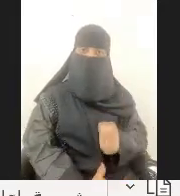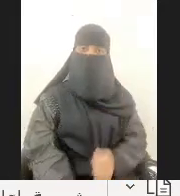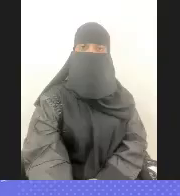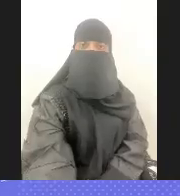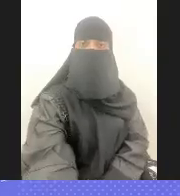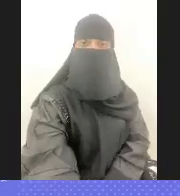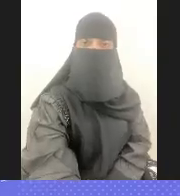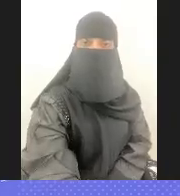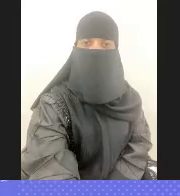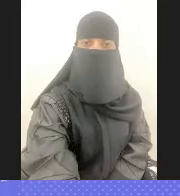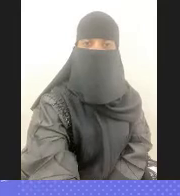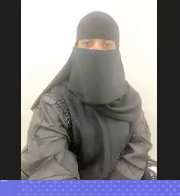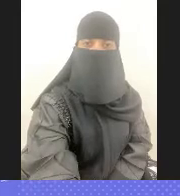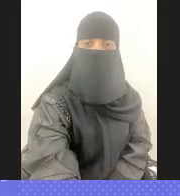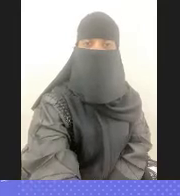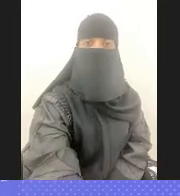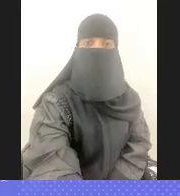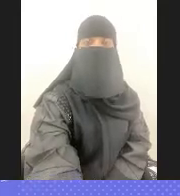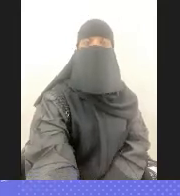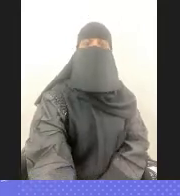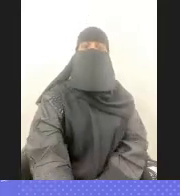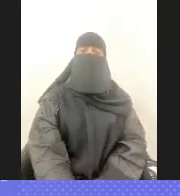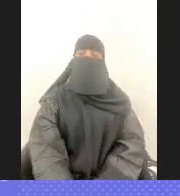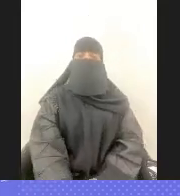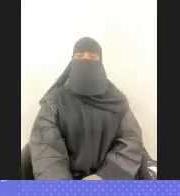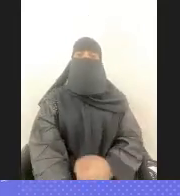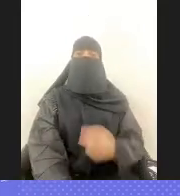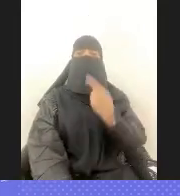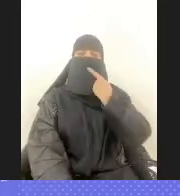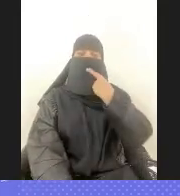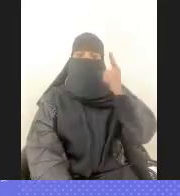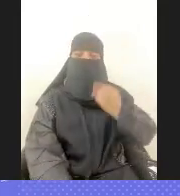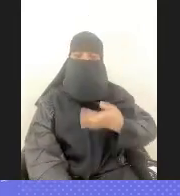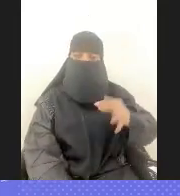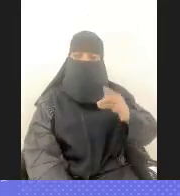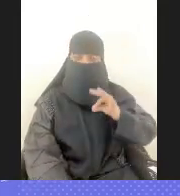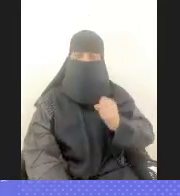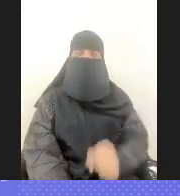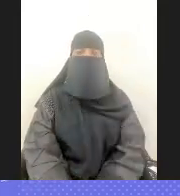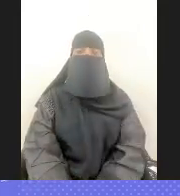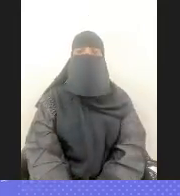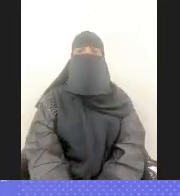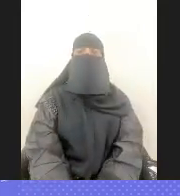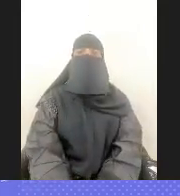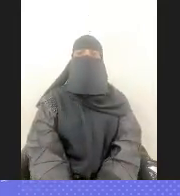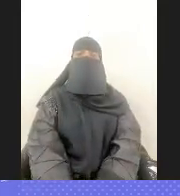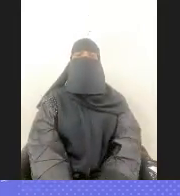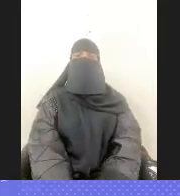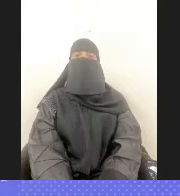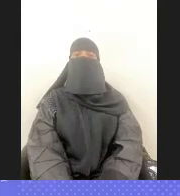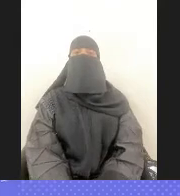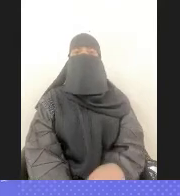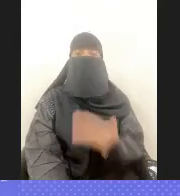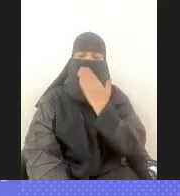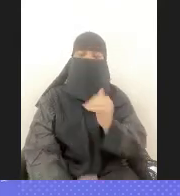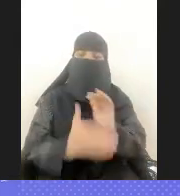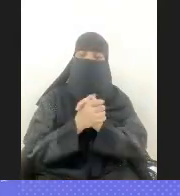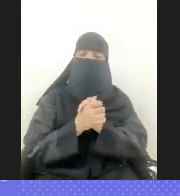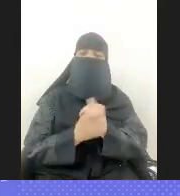وعليكم السلام ورحمة الله. حياكم الله. بسم الله والصلاة والسلام على رسول الله سيدنا ونبينا محمد عليه الصلاة والسلام وأتم